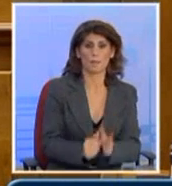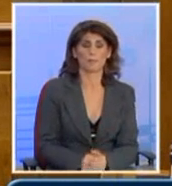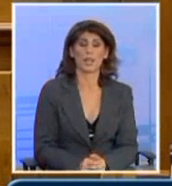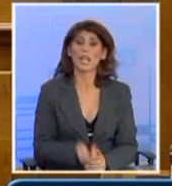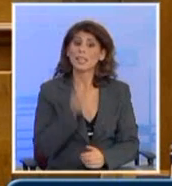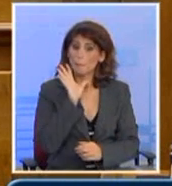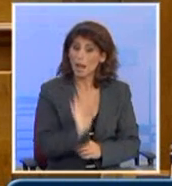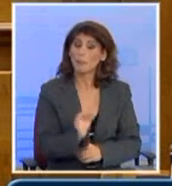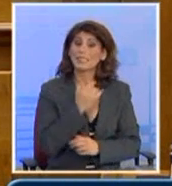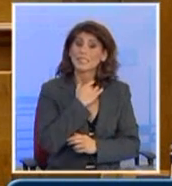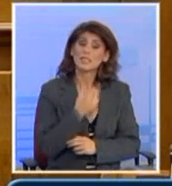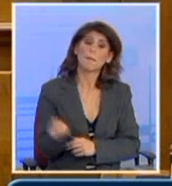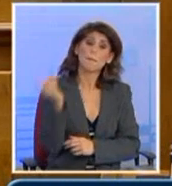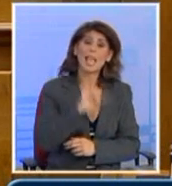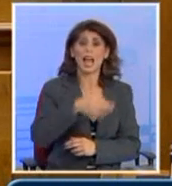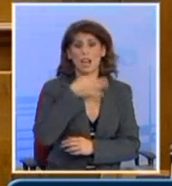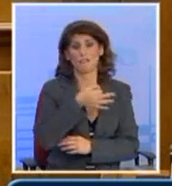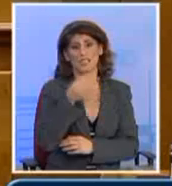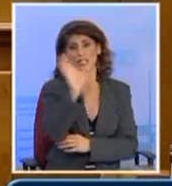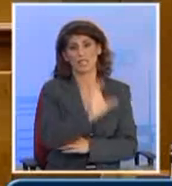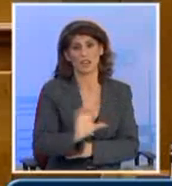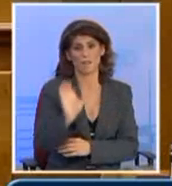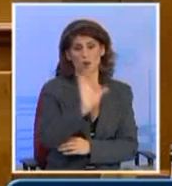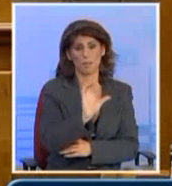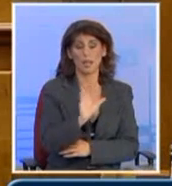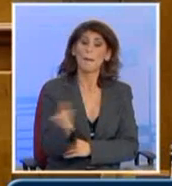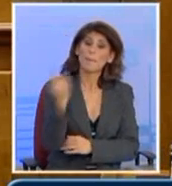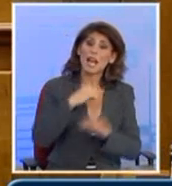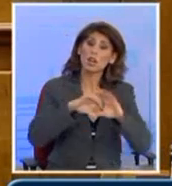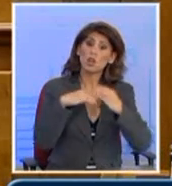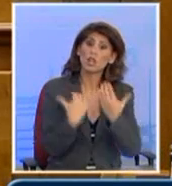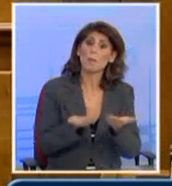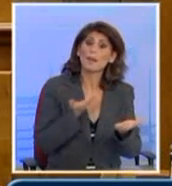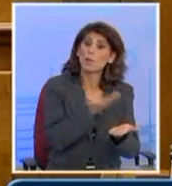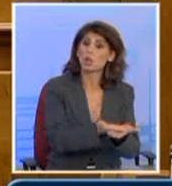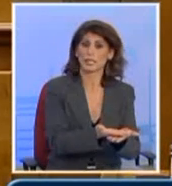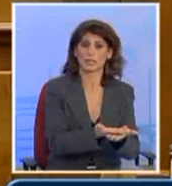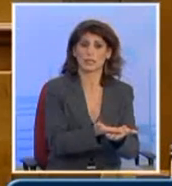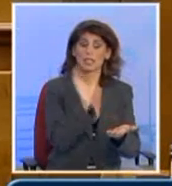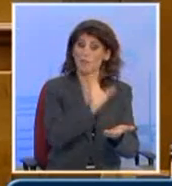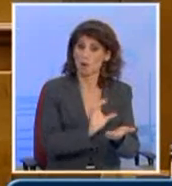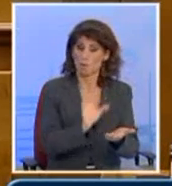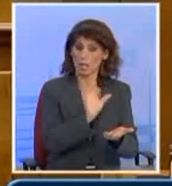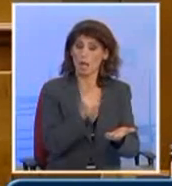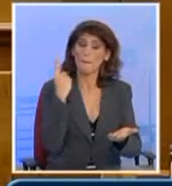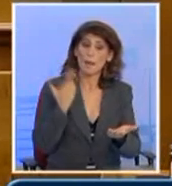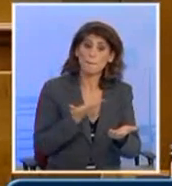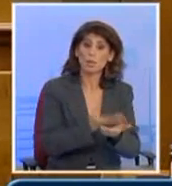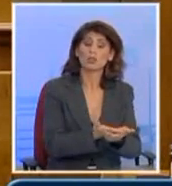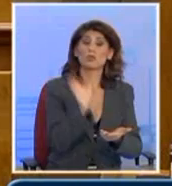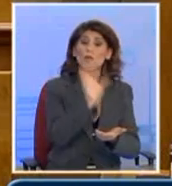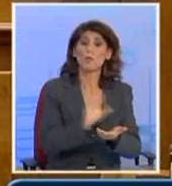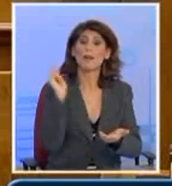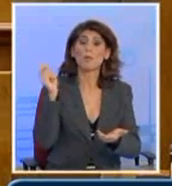Και πράγματι χρειάζεται μια άλλη αφήγηση για την Ευρώπη. Μια άλλη ολοκληρωμένη πρόταση. Μια πρόταση του